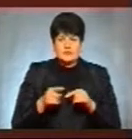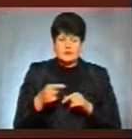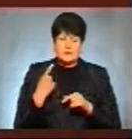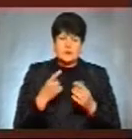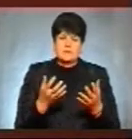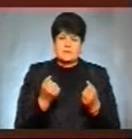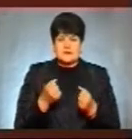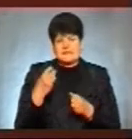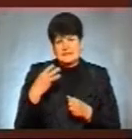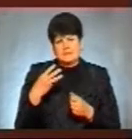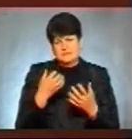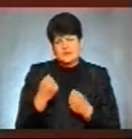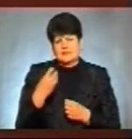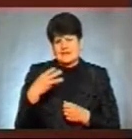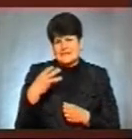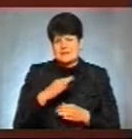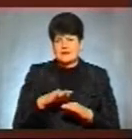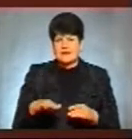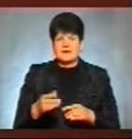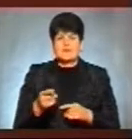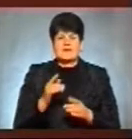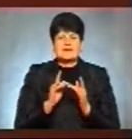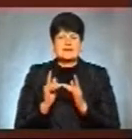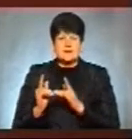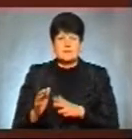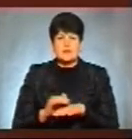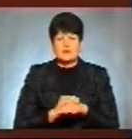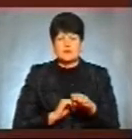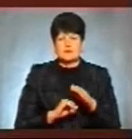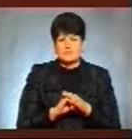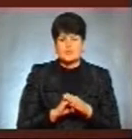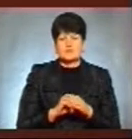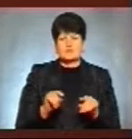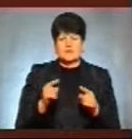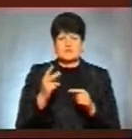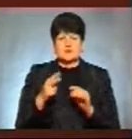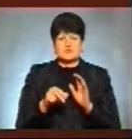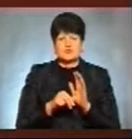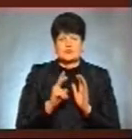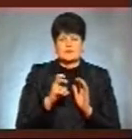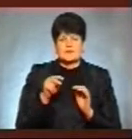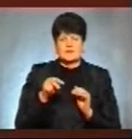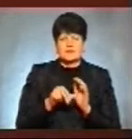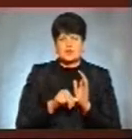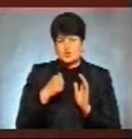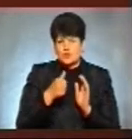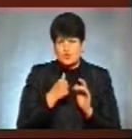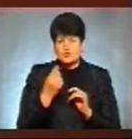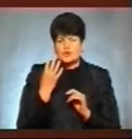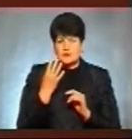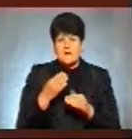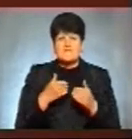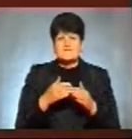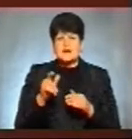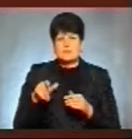більше 30 дітей з інтернатів. Благодійний фонд «Майбутнє сиріт», створений 26 квітня 2006 року, 4